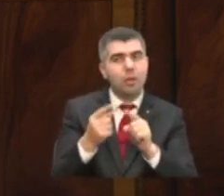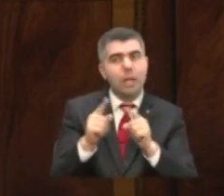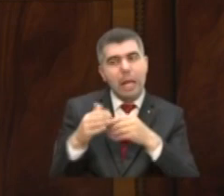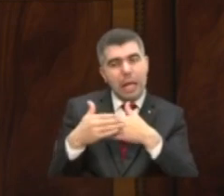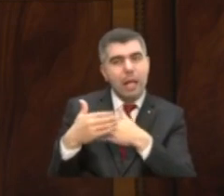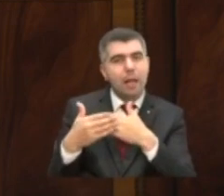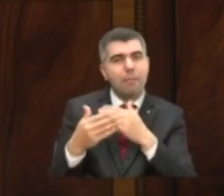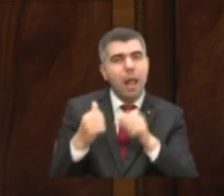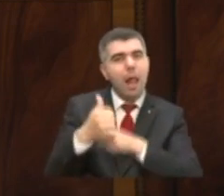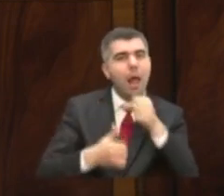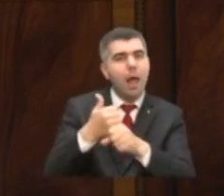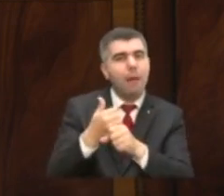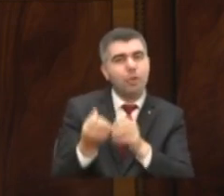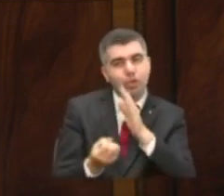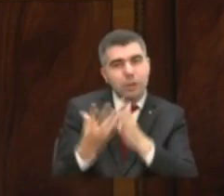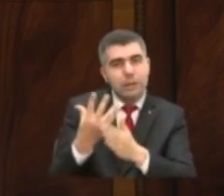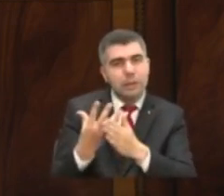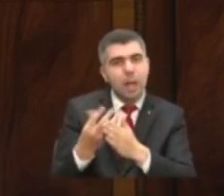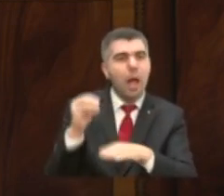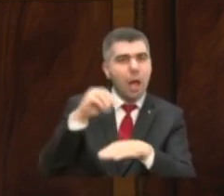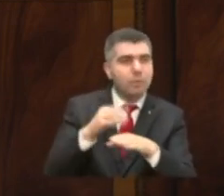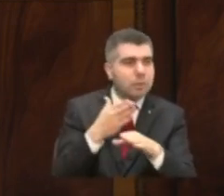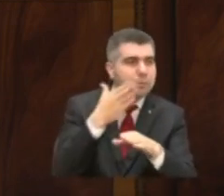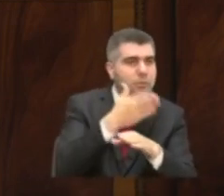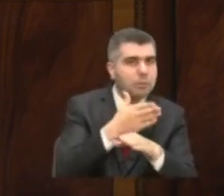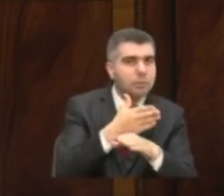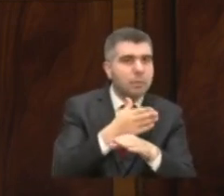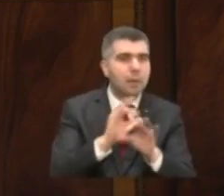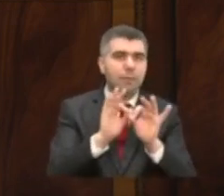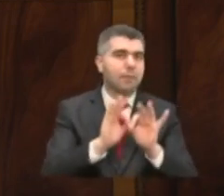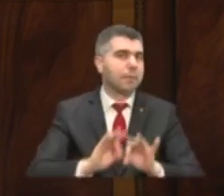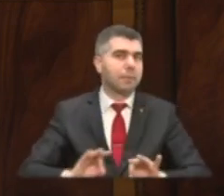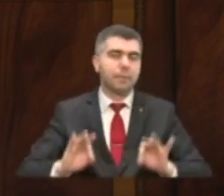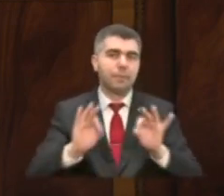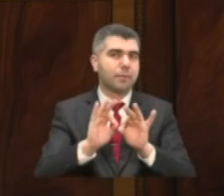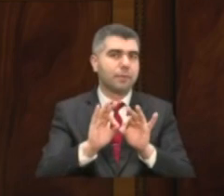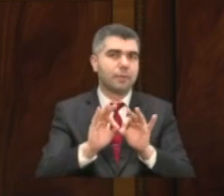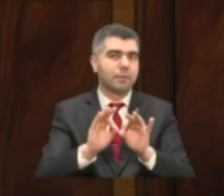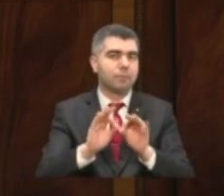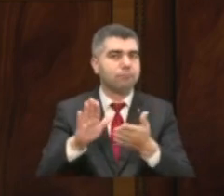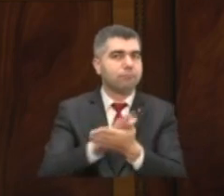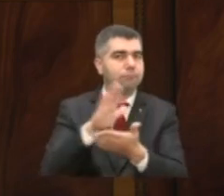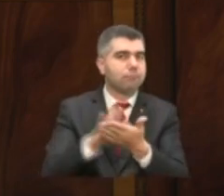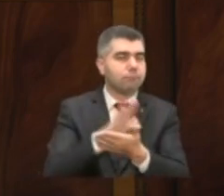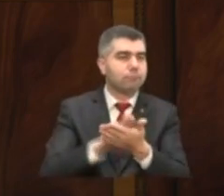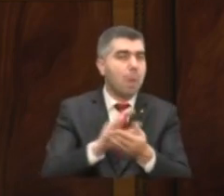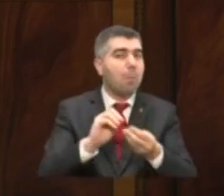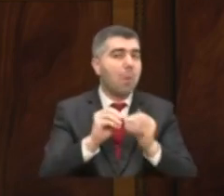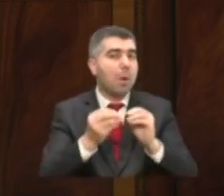قليل ما يستفيد من الخدمات الصحية. كذلك قطاع التعليم يعرف بعض